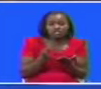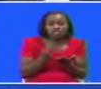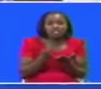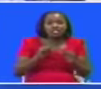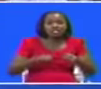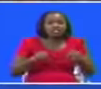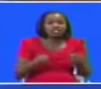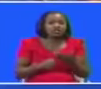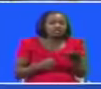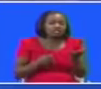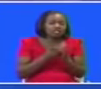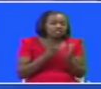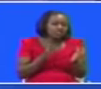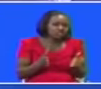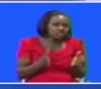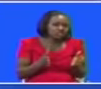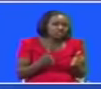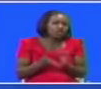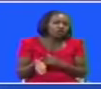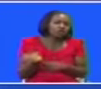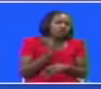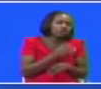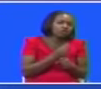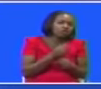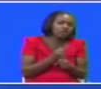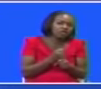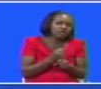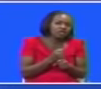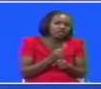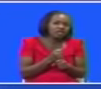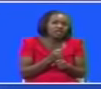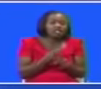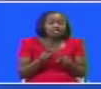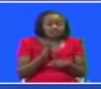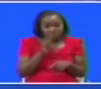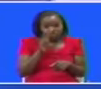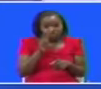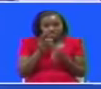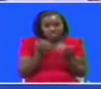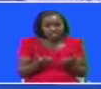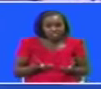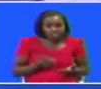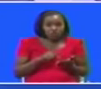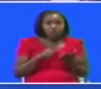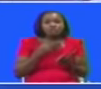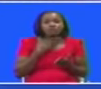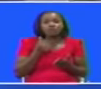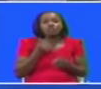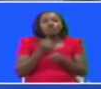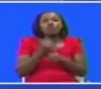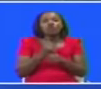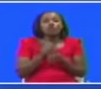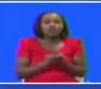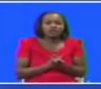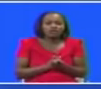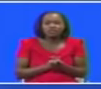systems, ambao madaktari wanaweza kurudia kazini, waendelee wakiangalia wana mahitaji yao, kile wanahitaji katika kikazi.